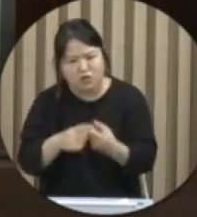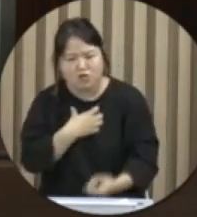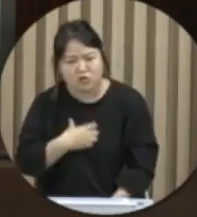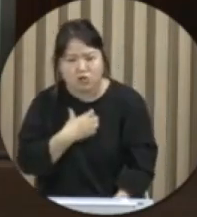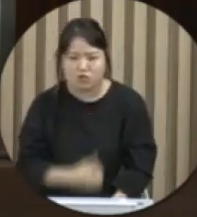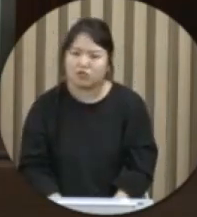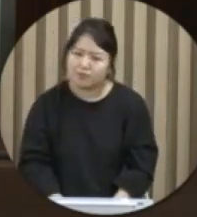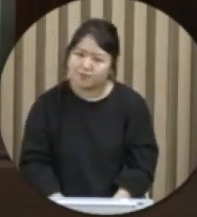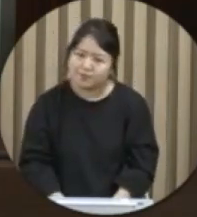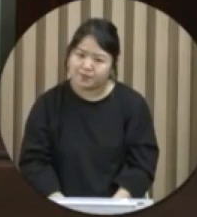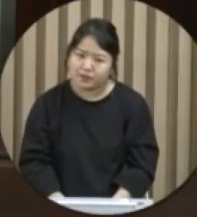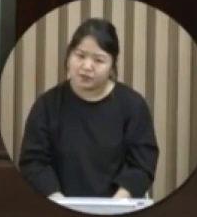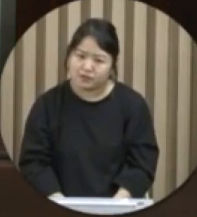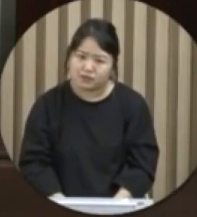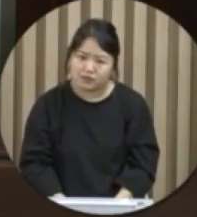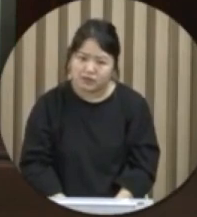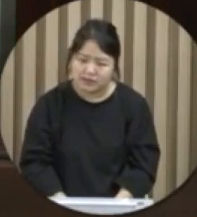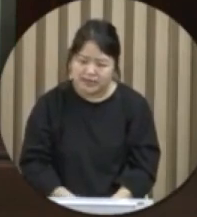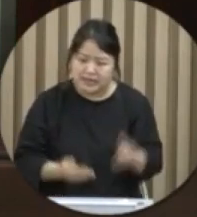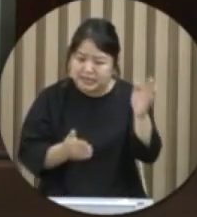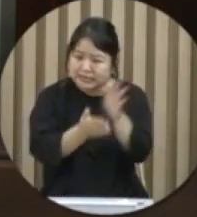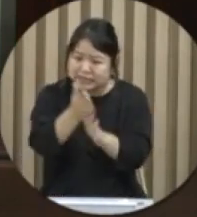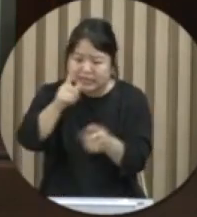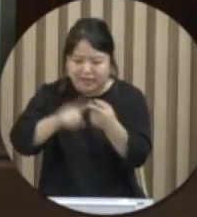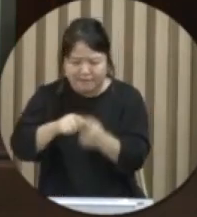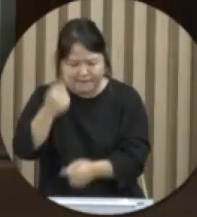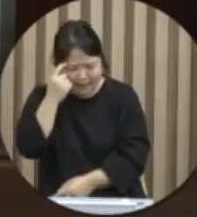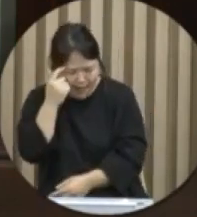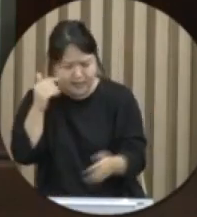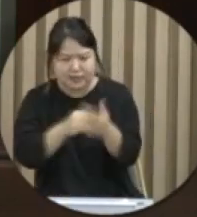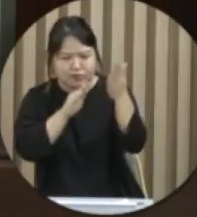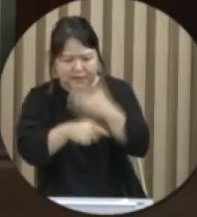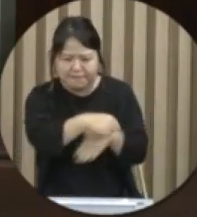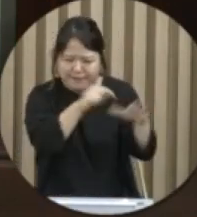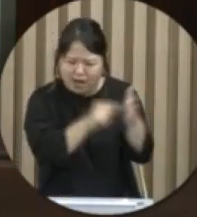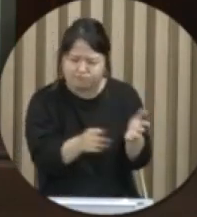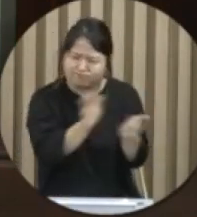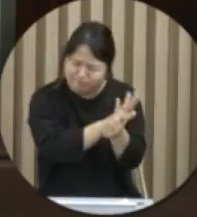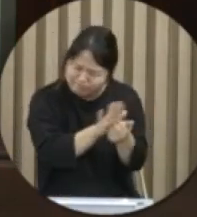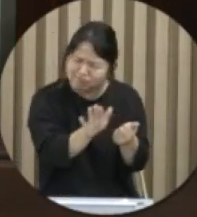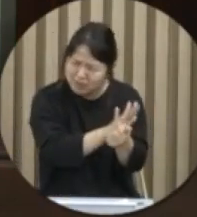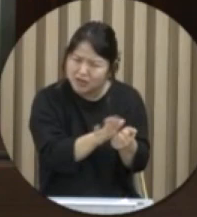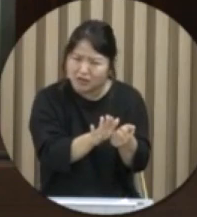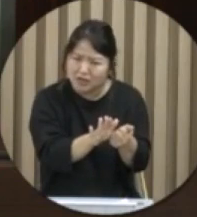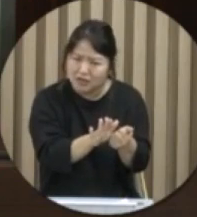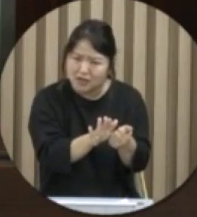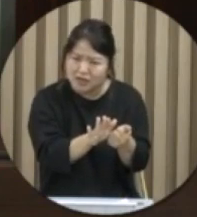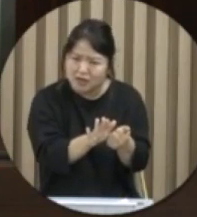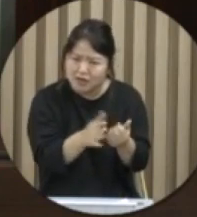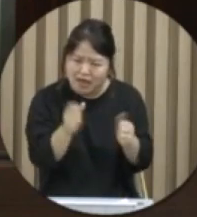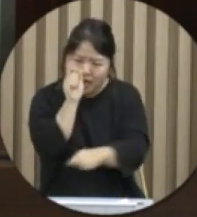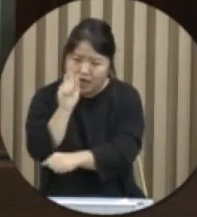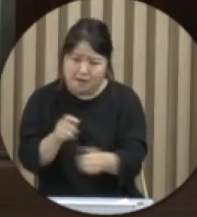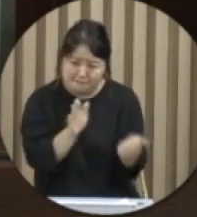우리 화성시 에서도 이것을 다양한 변화를 예측하고 그들의 마음을 보듬어 주는 데 아낌없는 행정적